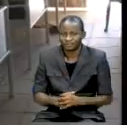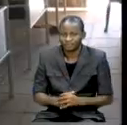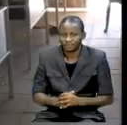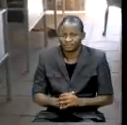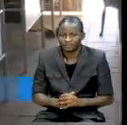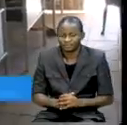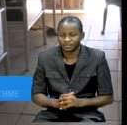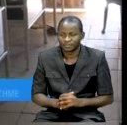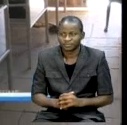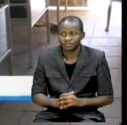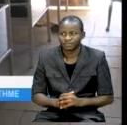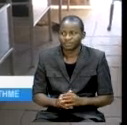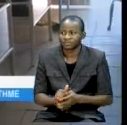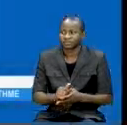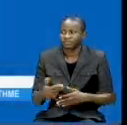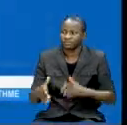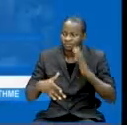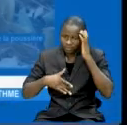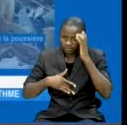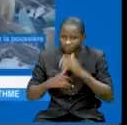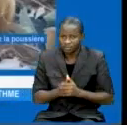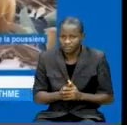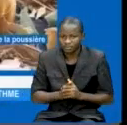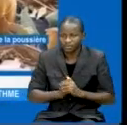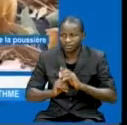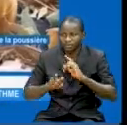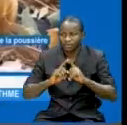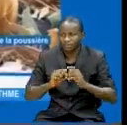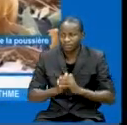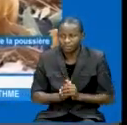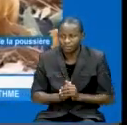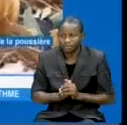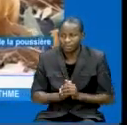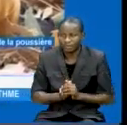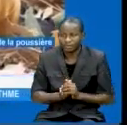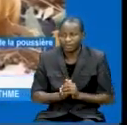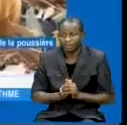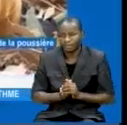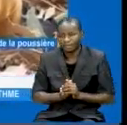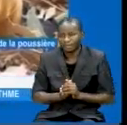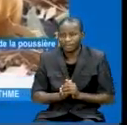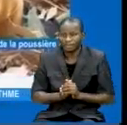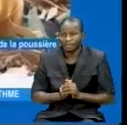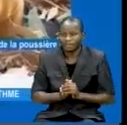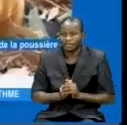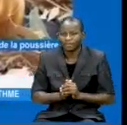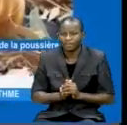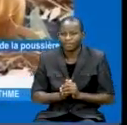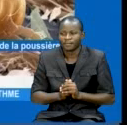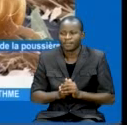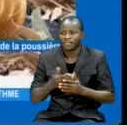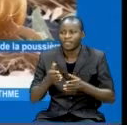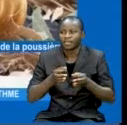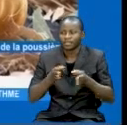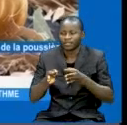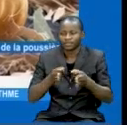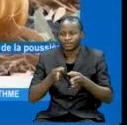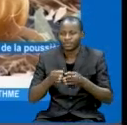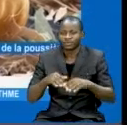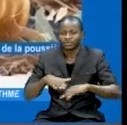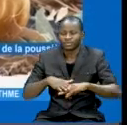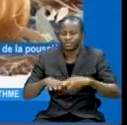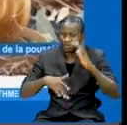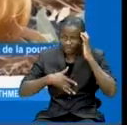L'asthme s'est traduit par une respiration difficile et c'est une maladie du système respiratoire. Cette maladie touche les voies